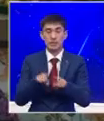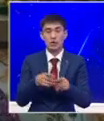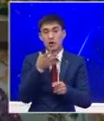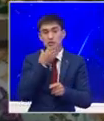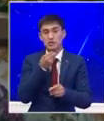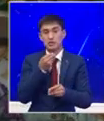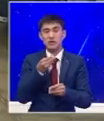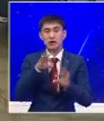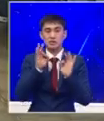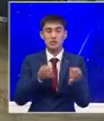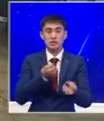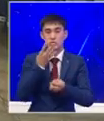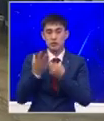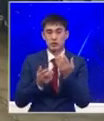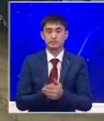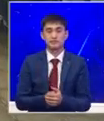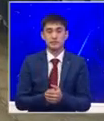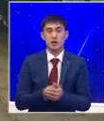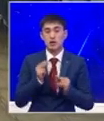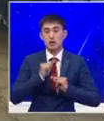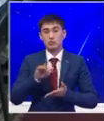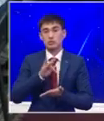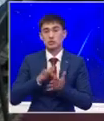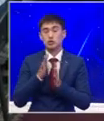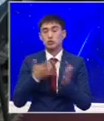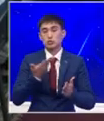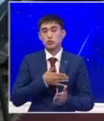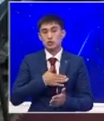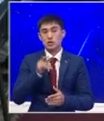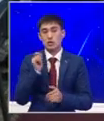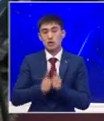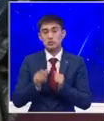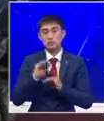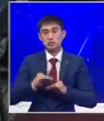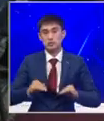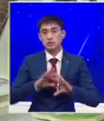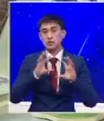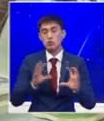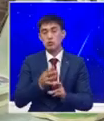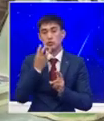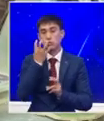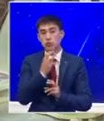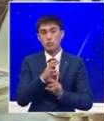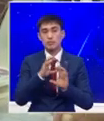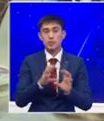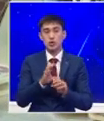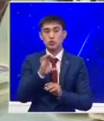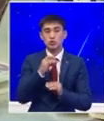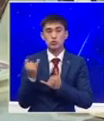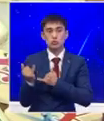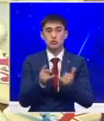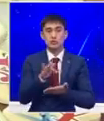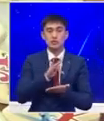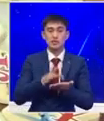красивый осенний букет. Работают в центре люди широкой души. К каждому воспитаннику они относятся с заботой и теплотой. Всего социальные услуги в